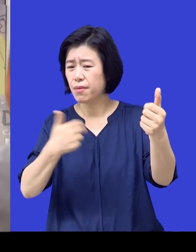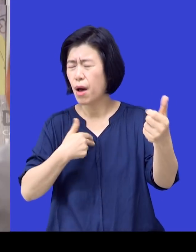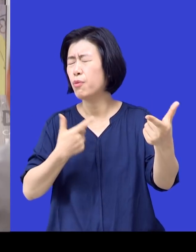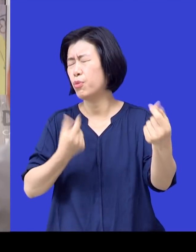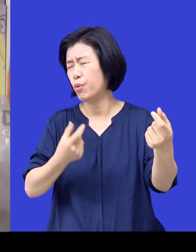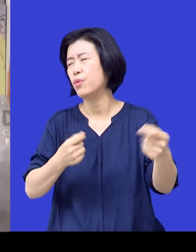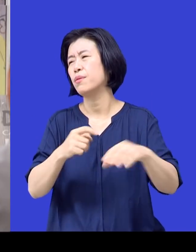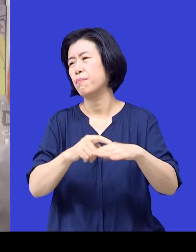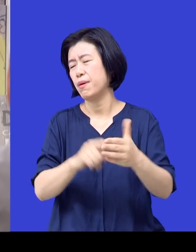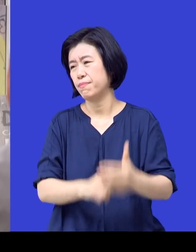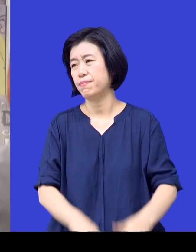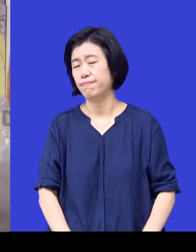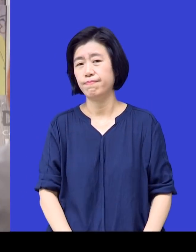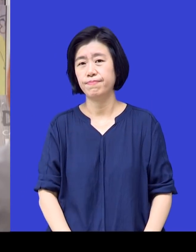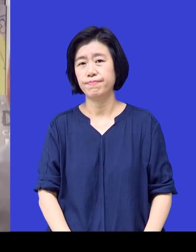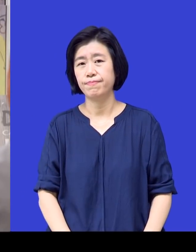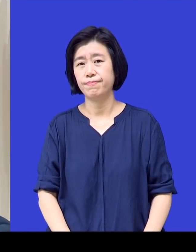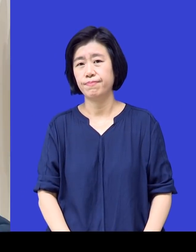났다고. 예.